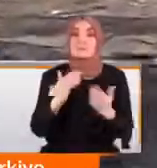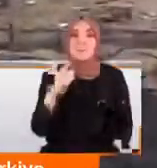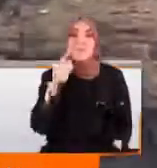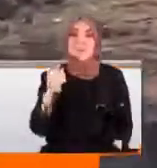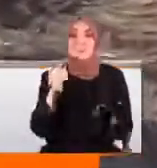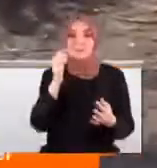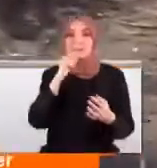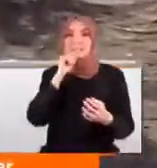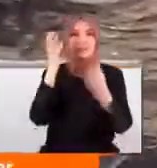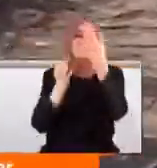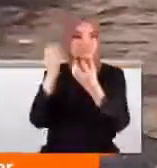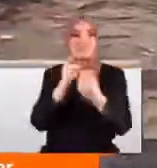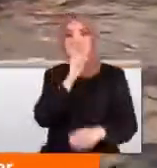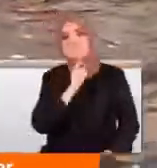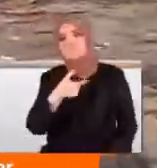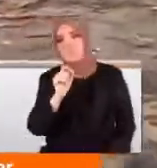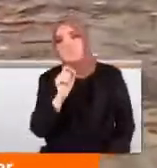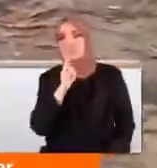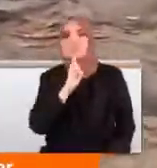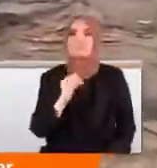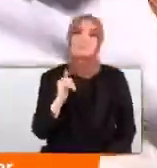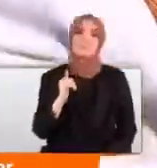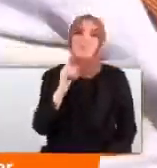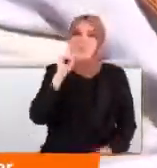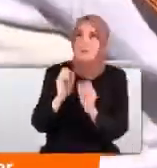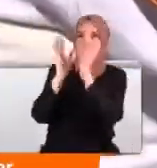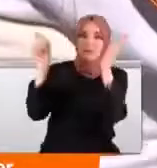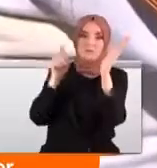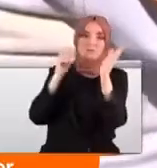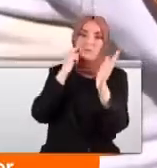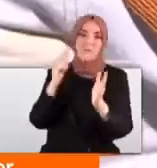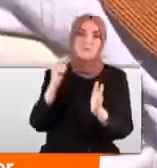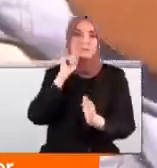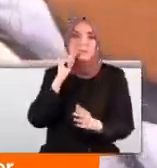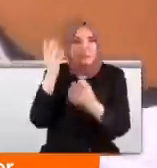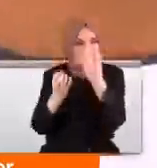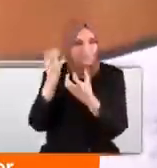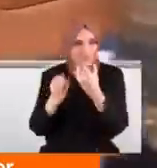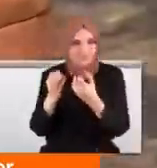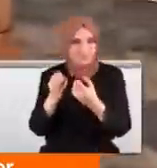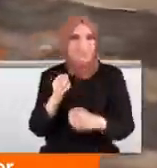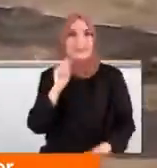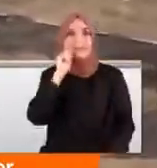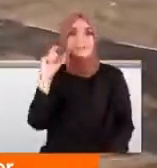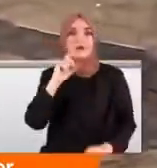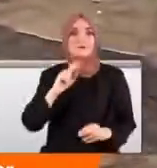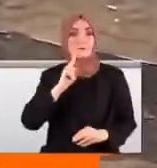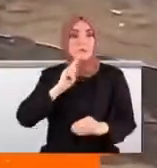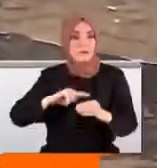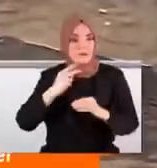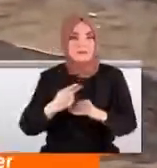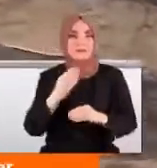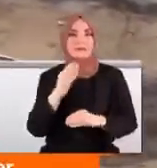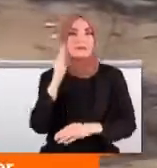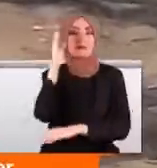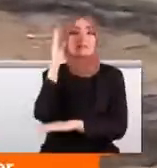ağaçtan 190 ila 200 kilo arasında zeytin toplayabilmek. Güzel dönem. Ekim sonuna kadar, Kasım başına kadar bu dönemde elde